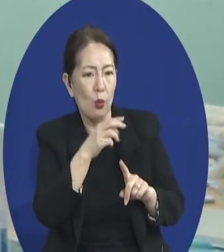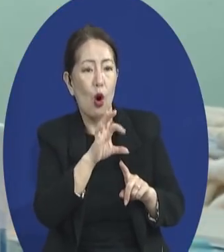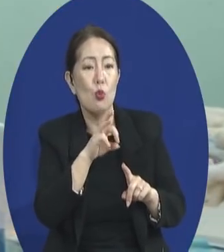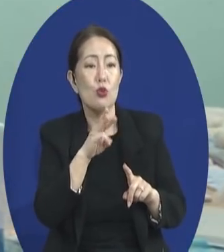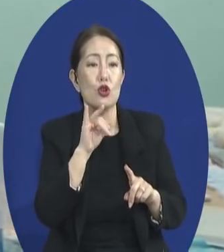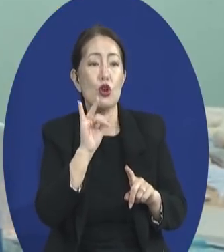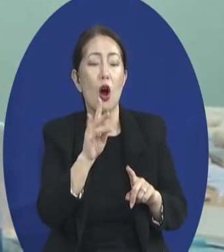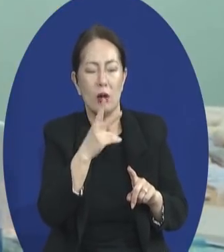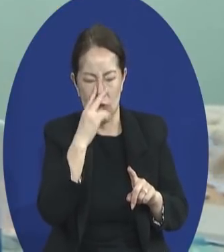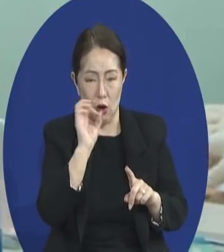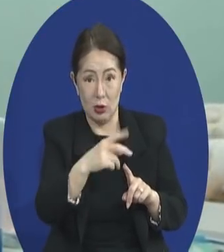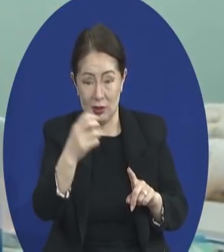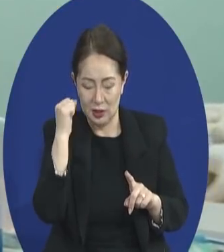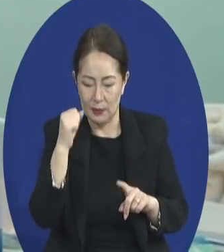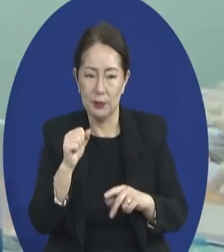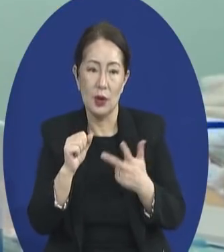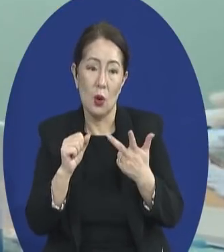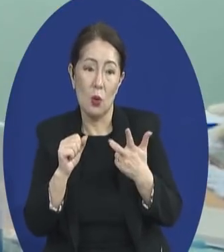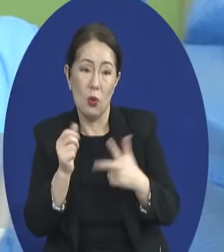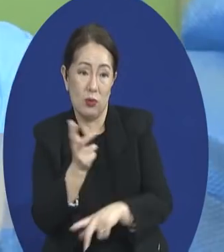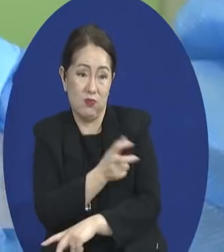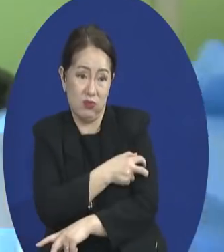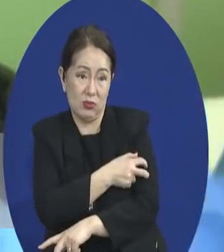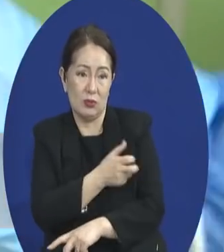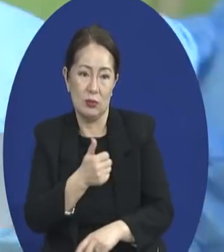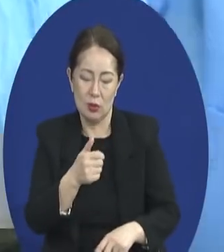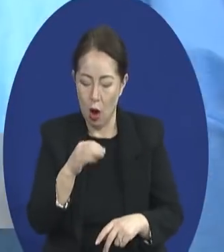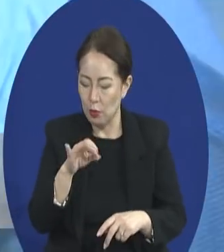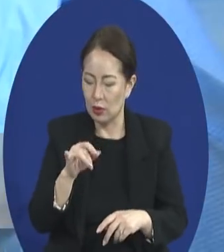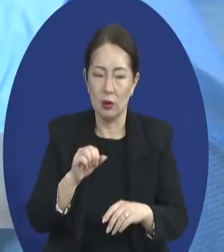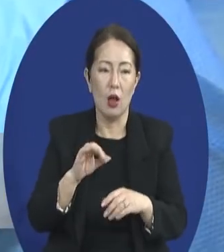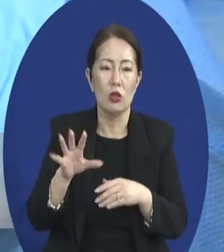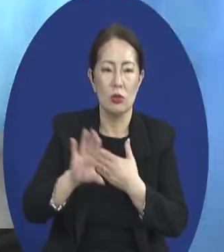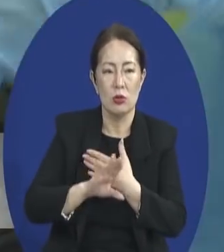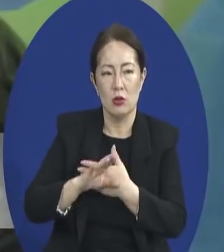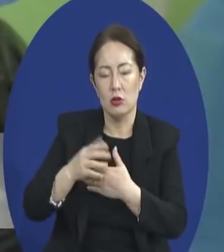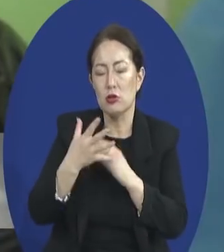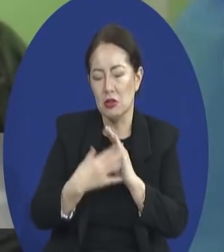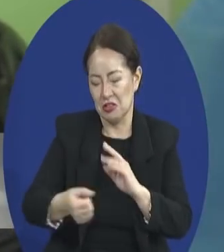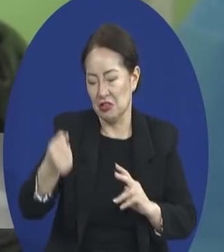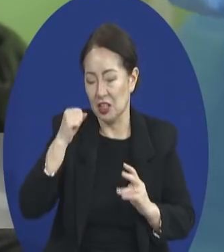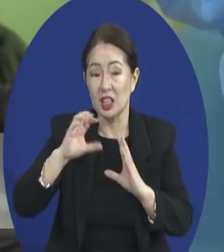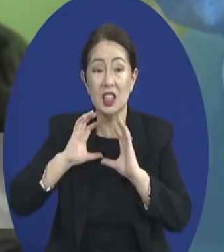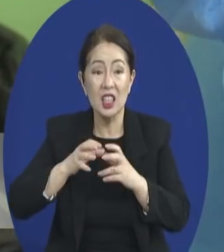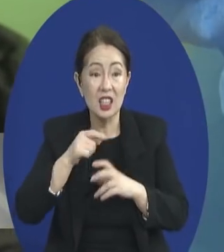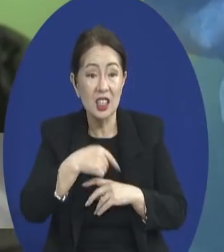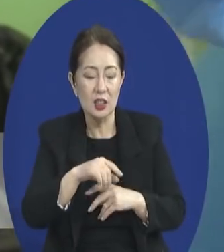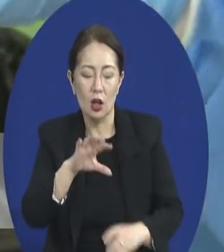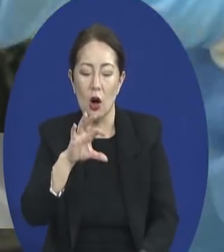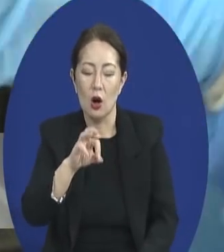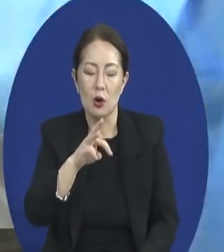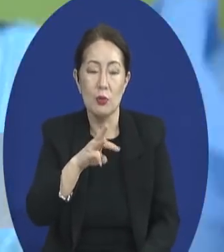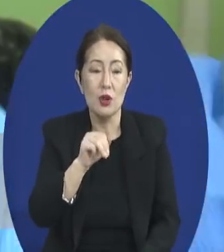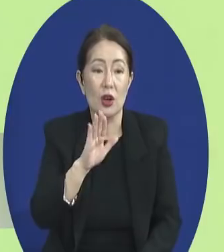тархалтын төвшөнд тодорхой хуваар нөлөөлдөг судалгаа гарсан. Дэлхийн дахинд омикроны хувилбарын онцлогт тохируулсан вакцины судалгааг хийж